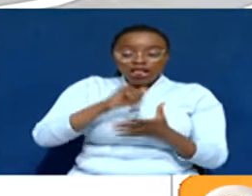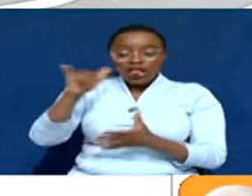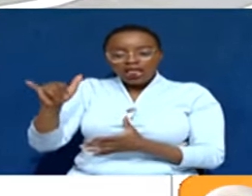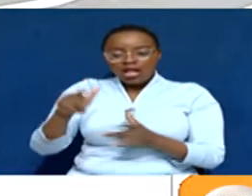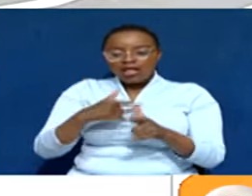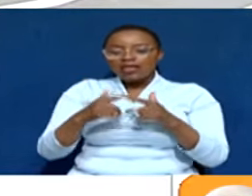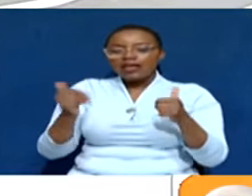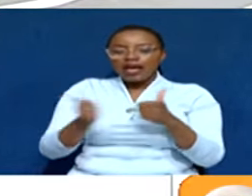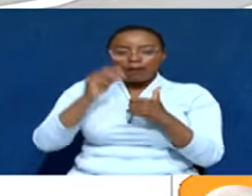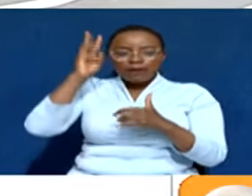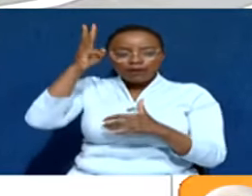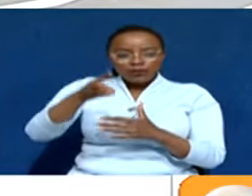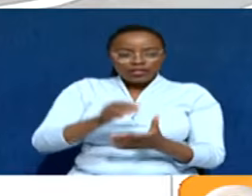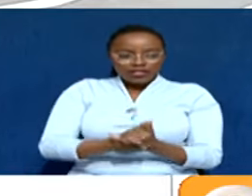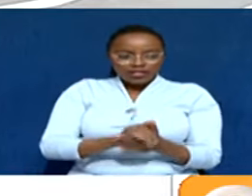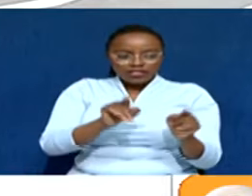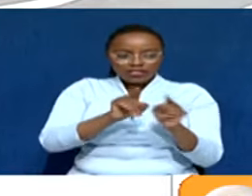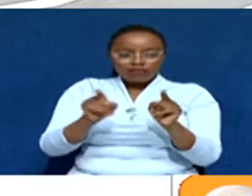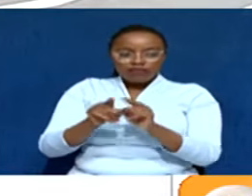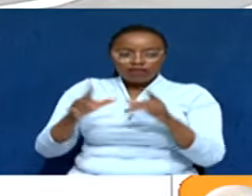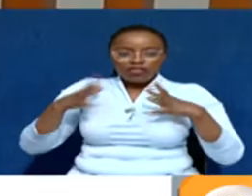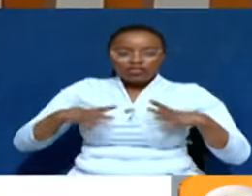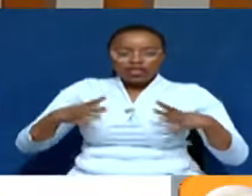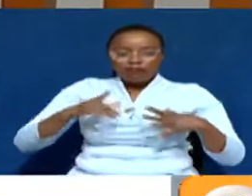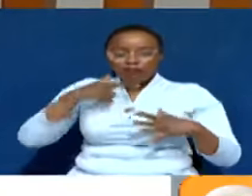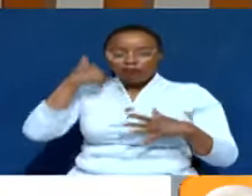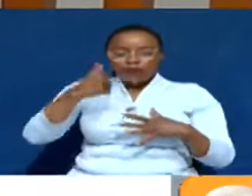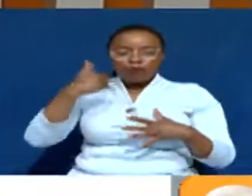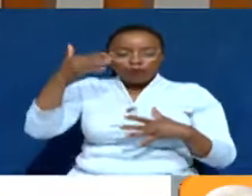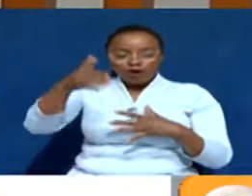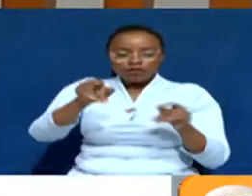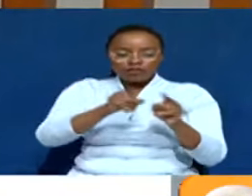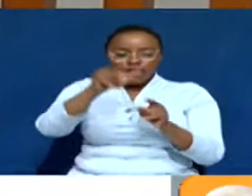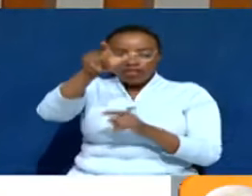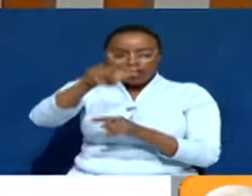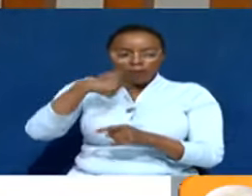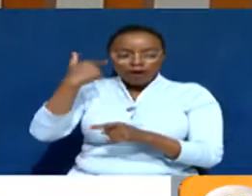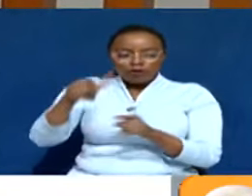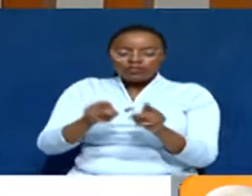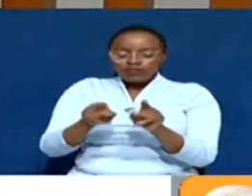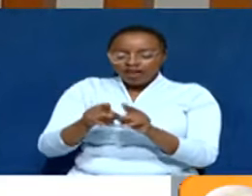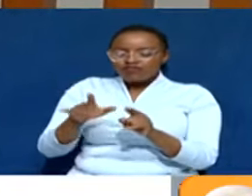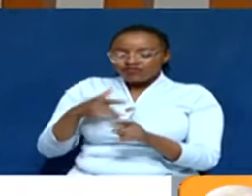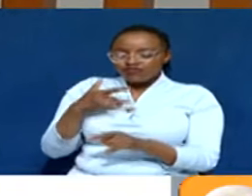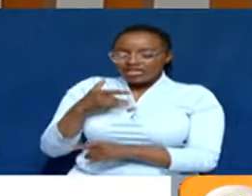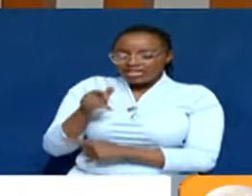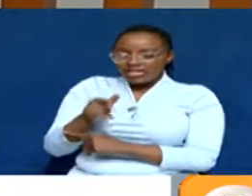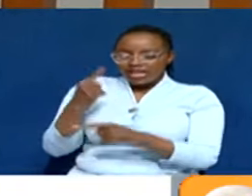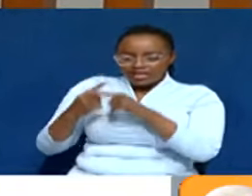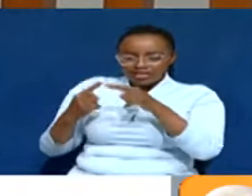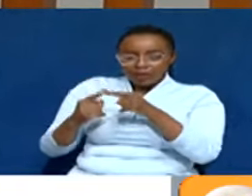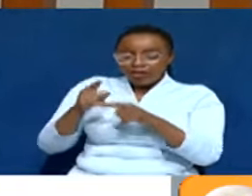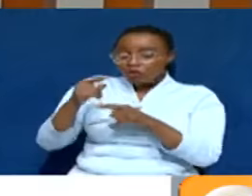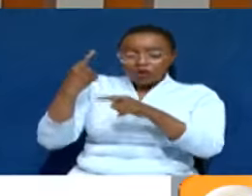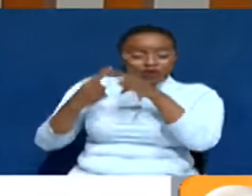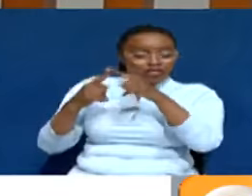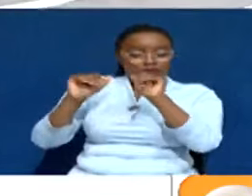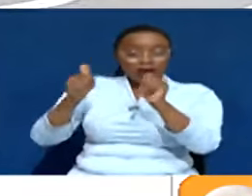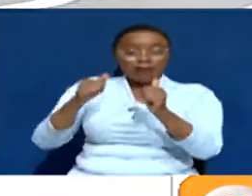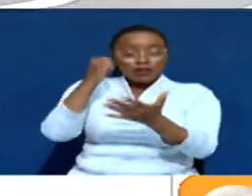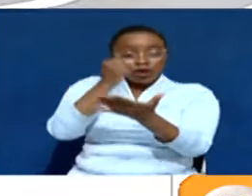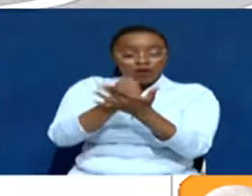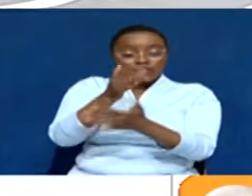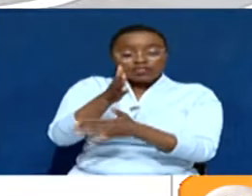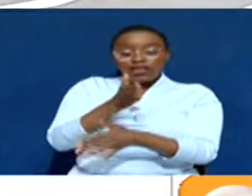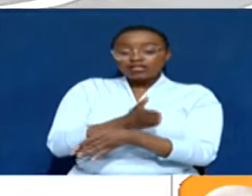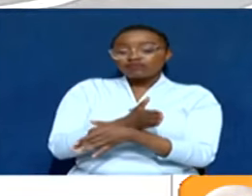still happen. Mweke watu mwenye unajua ule mtu mwenye amefinywa na kiatu ndiye anajua. Anajua. Wewe haujafinywa, wewe uko kwa ofisi